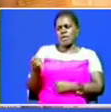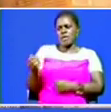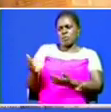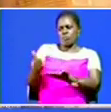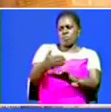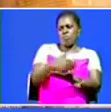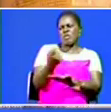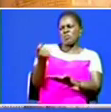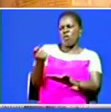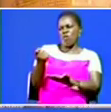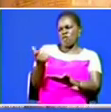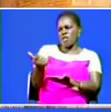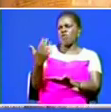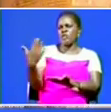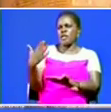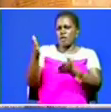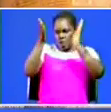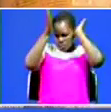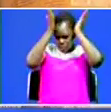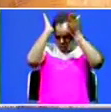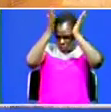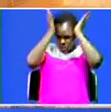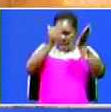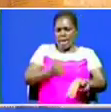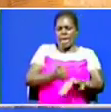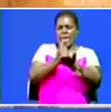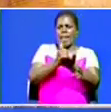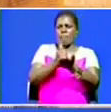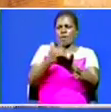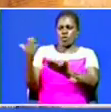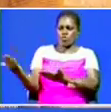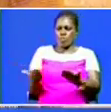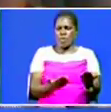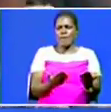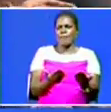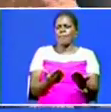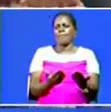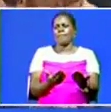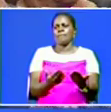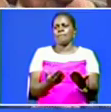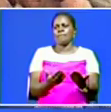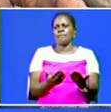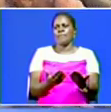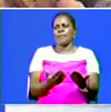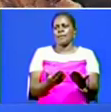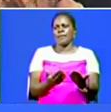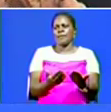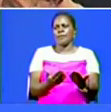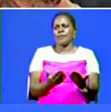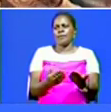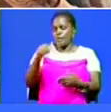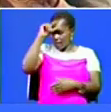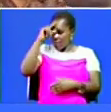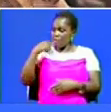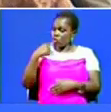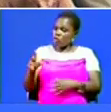punda. Na punda hiyo punda nasaidia sisi kupepa chakula huko kupanda hii. Kama serikali sasa inasema